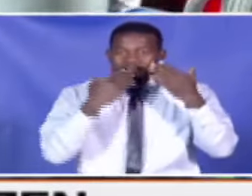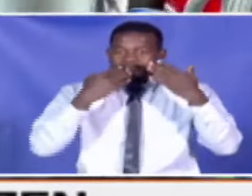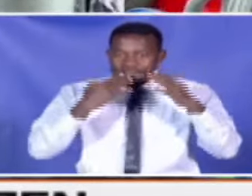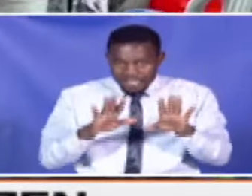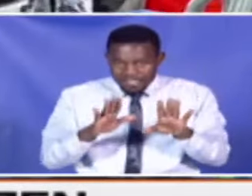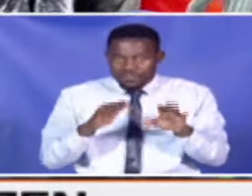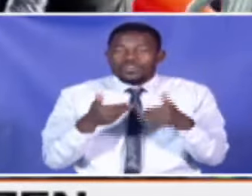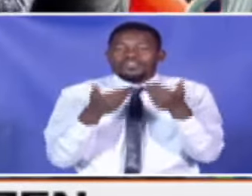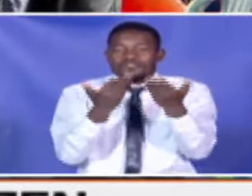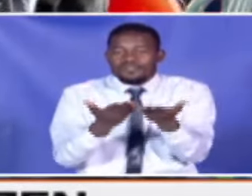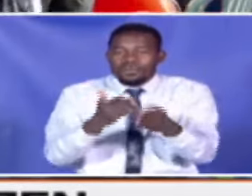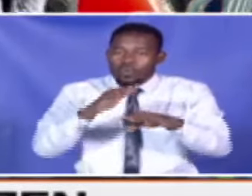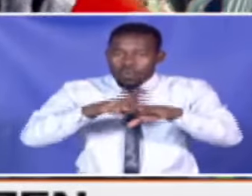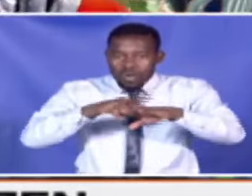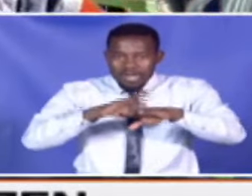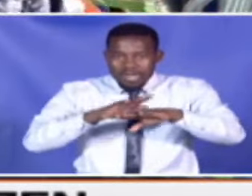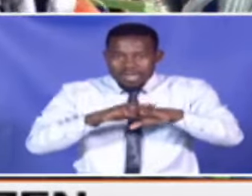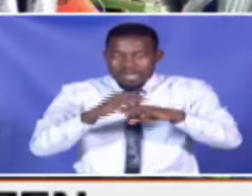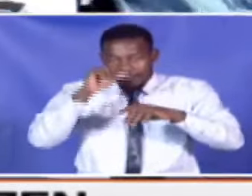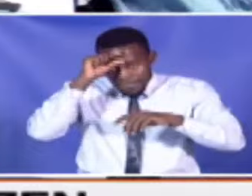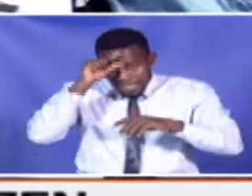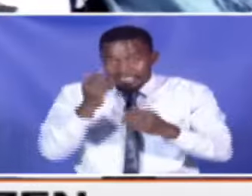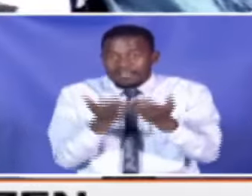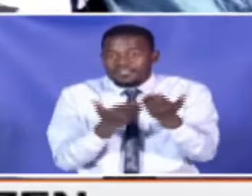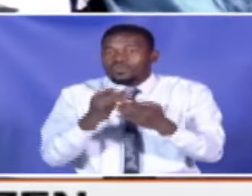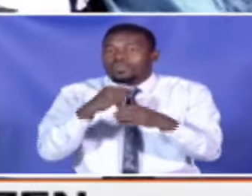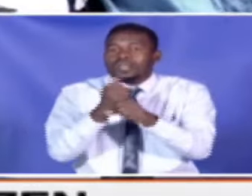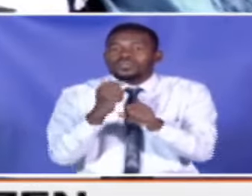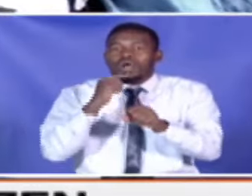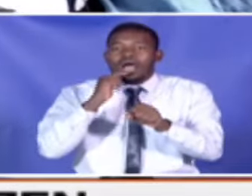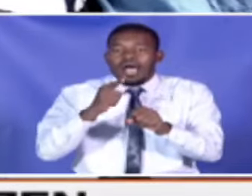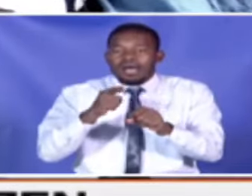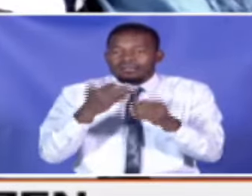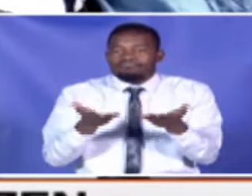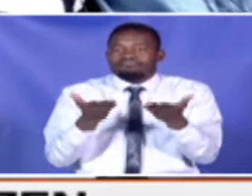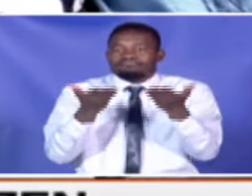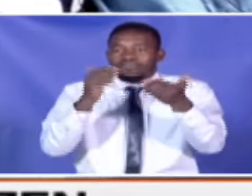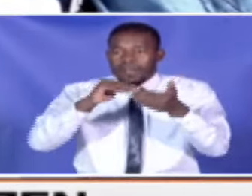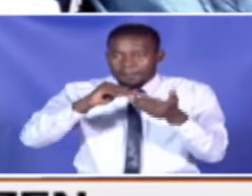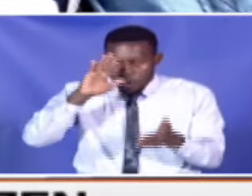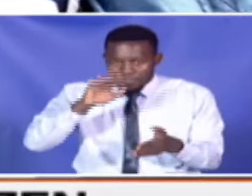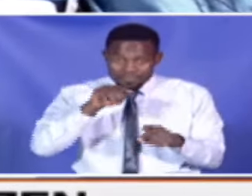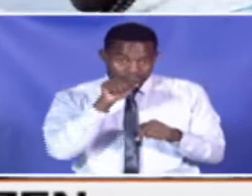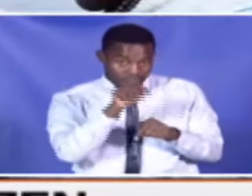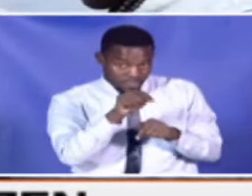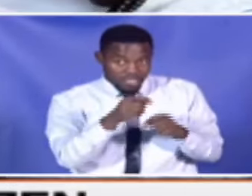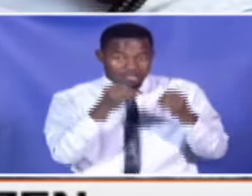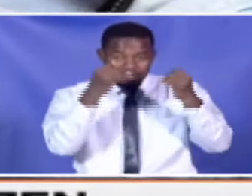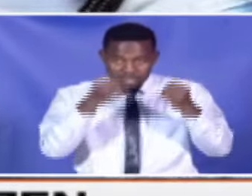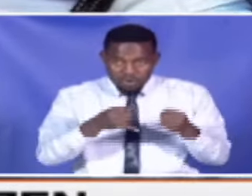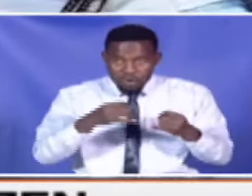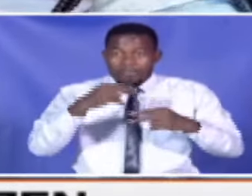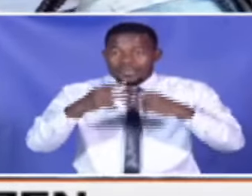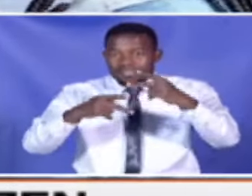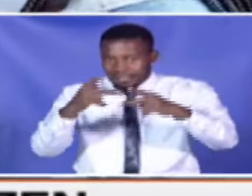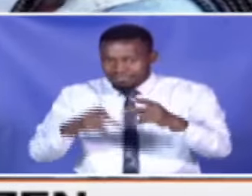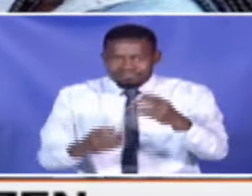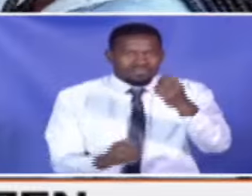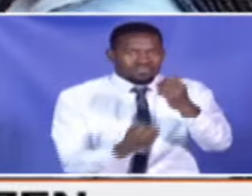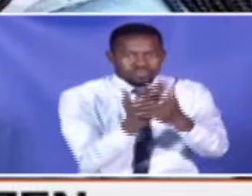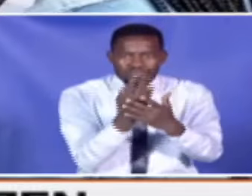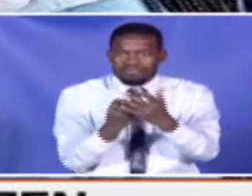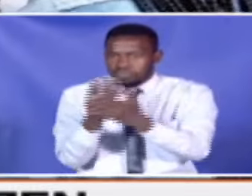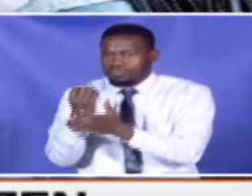za serikali kuhakikisha uwajibikaji kwa Wakenya. Utaratibu huu mpya unatarajiwa kuibua hisia miongoni mwa